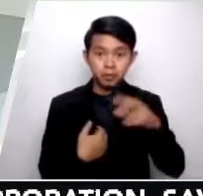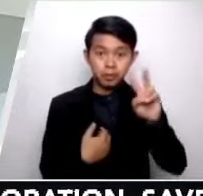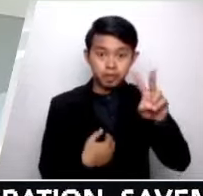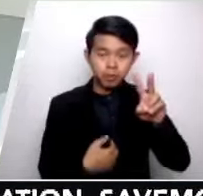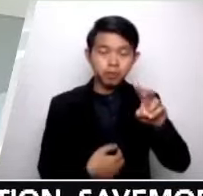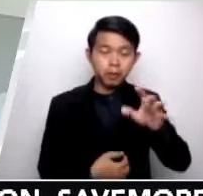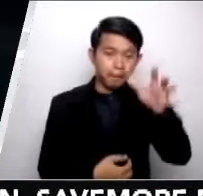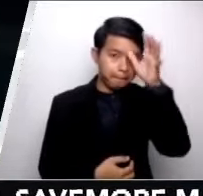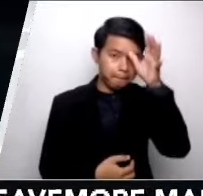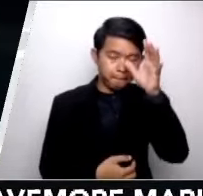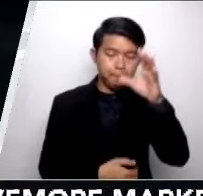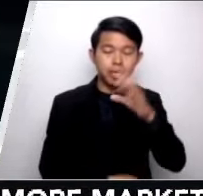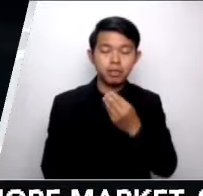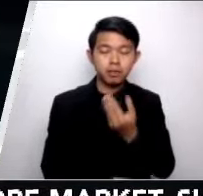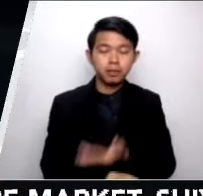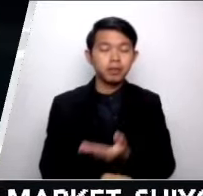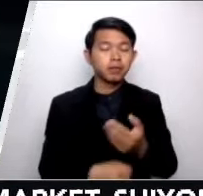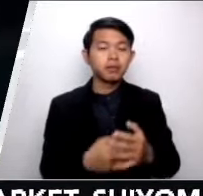City, Batangas.